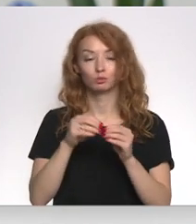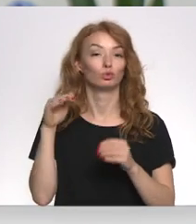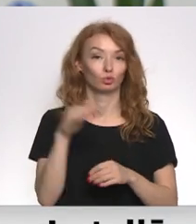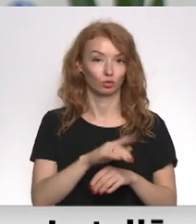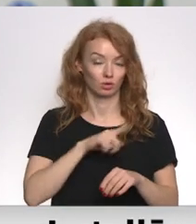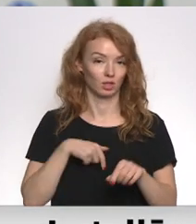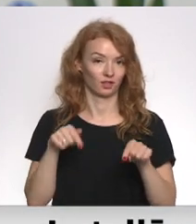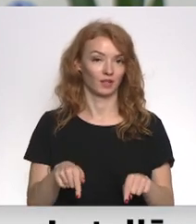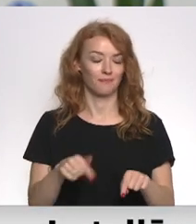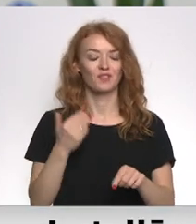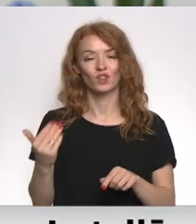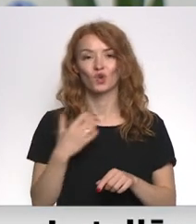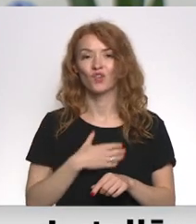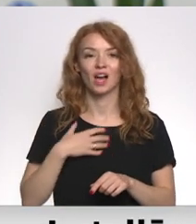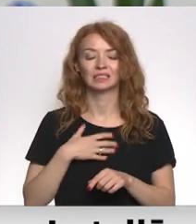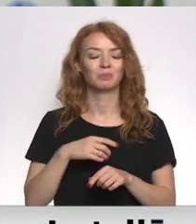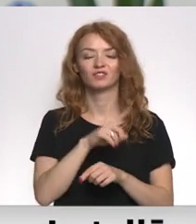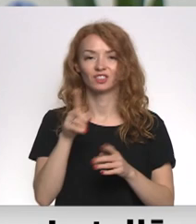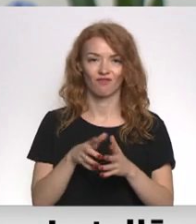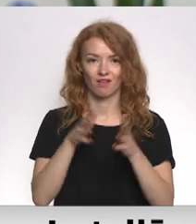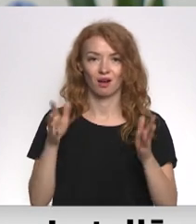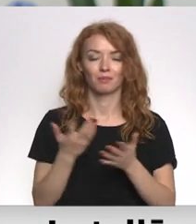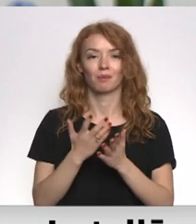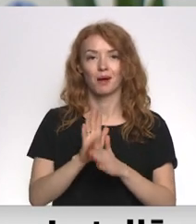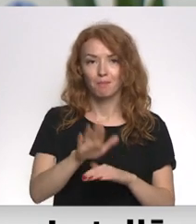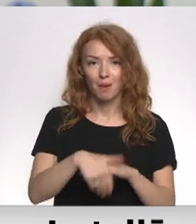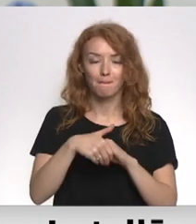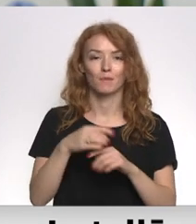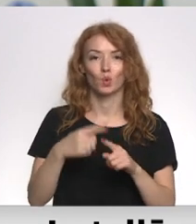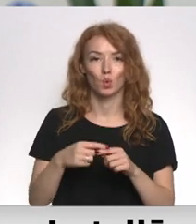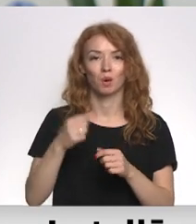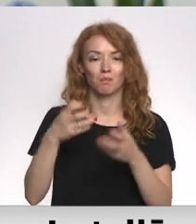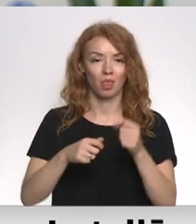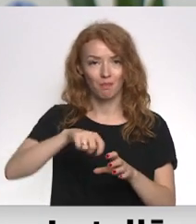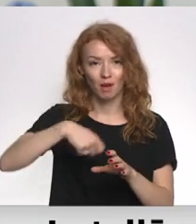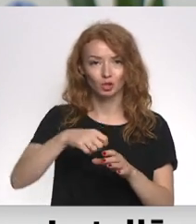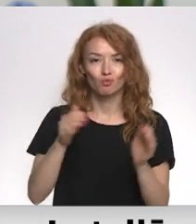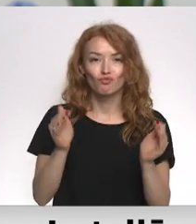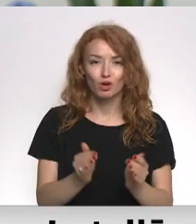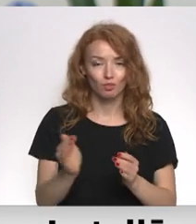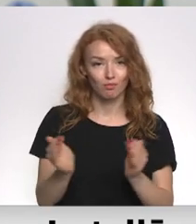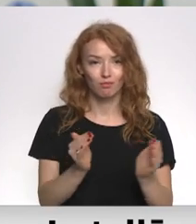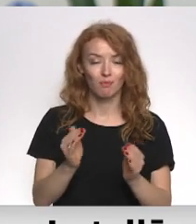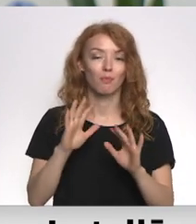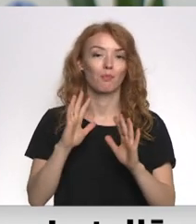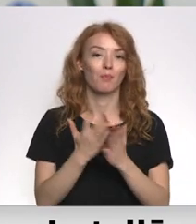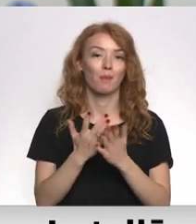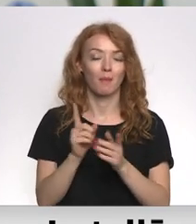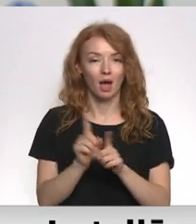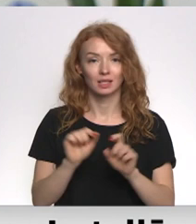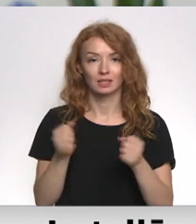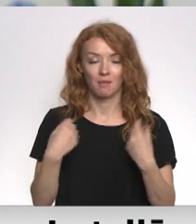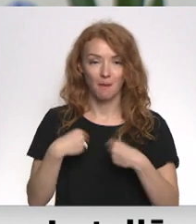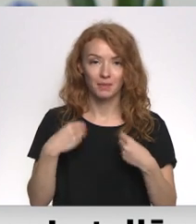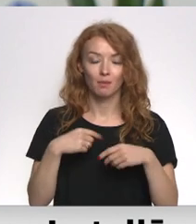bērniem vajadzības ir vienmēr visvairāk, sākot ar autiņu biksītēm, piena maisījumiem, mazā vecumā, turpinot ar ziemas apģērbu,